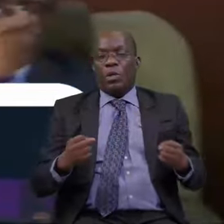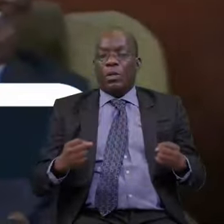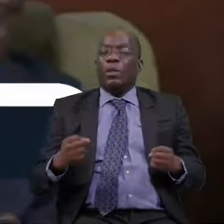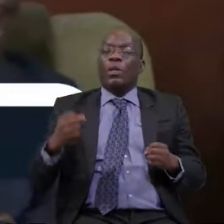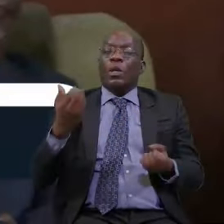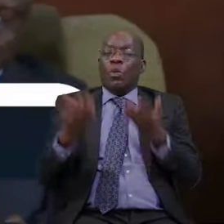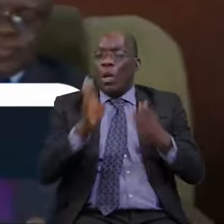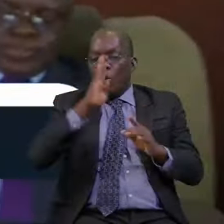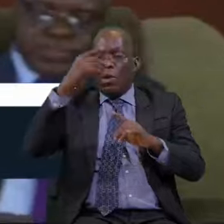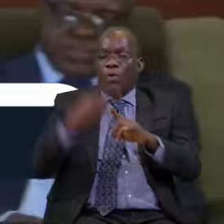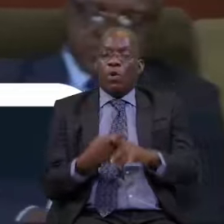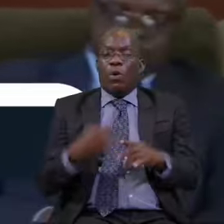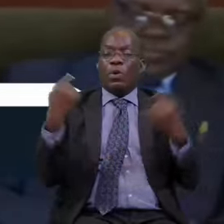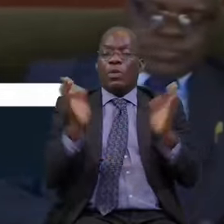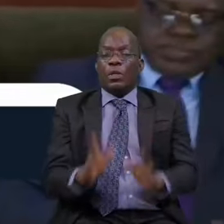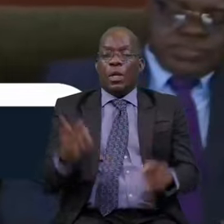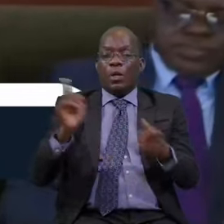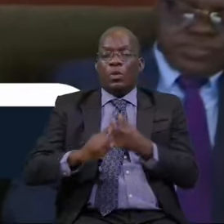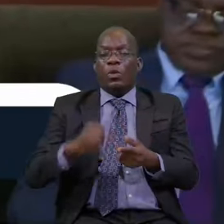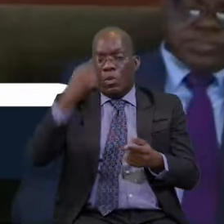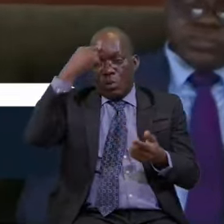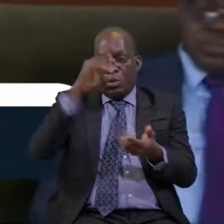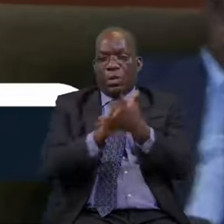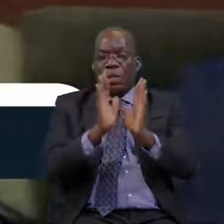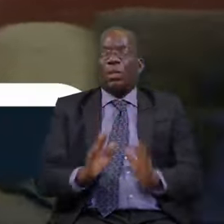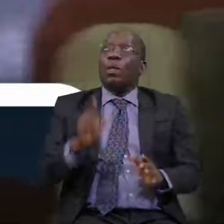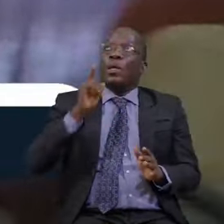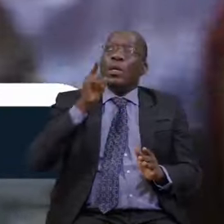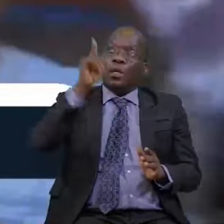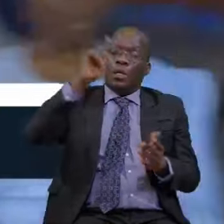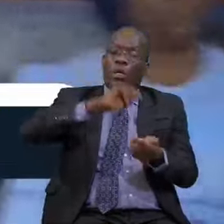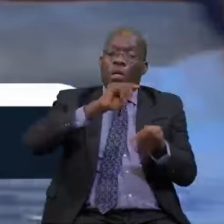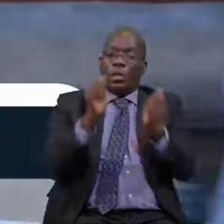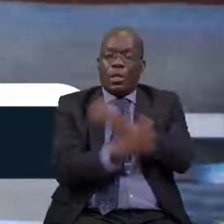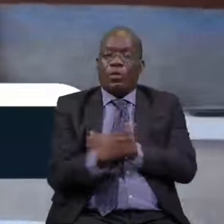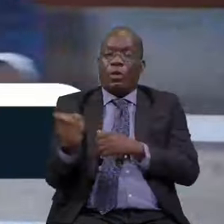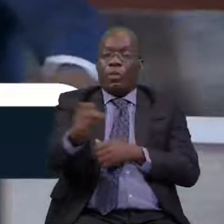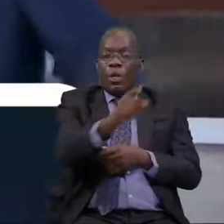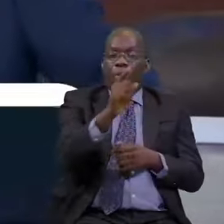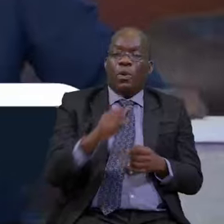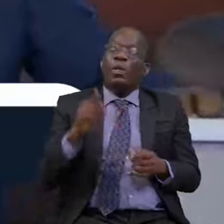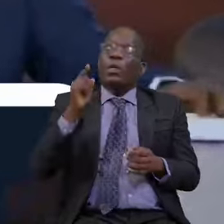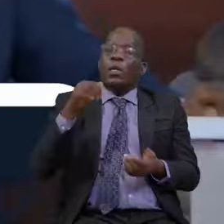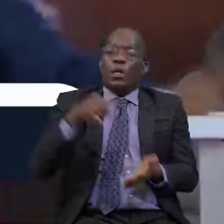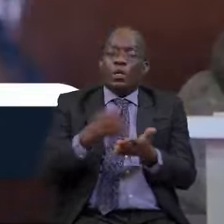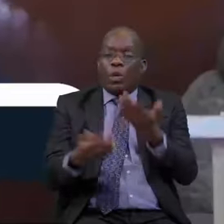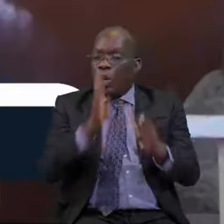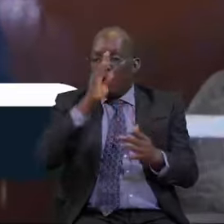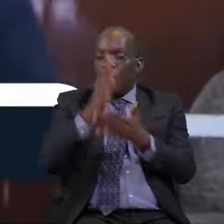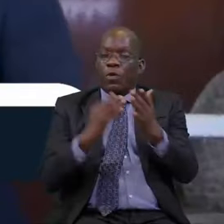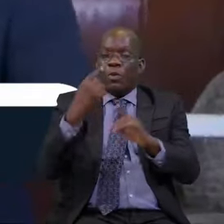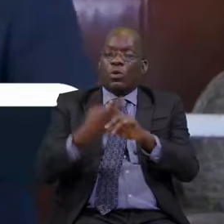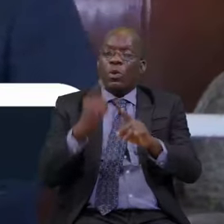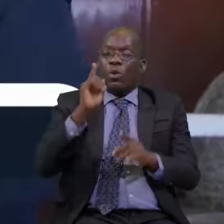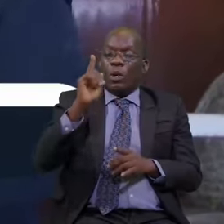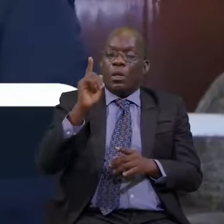il le transforme, que ce soit de la maladie, il transforme la personne, que ce soit du péché, il transforme la personne, que ce soit